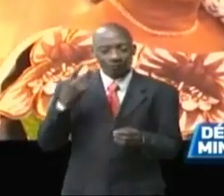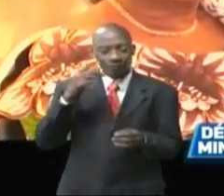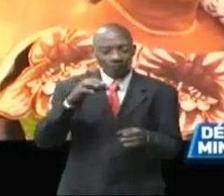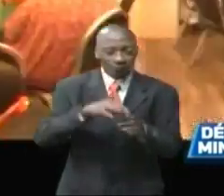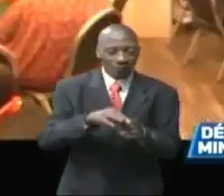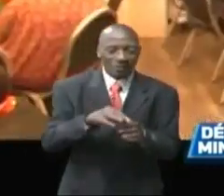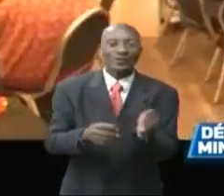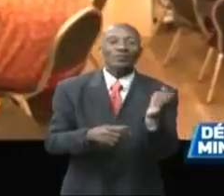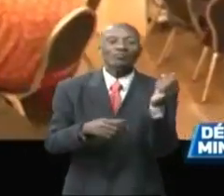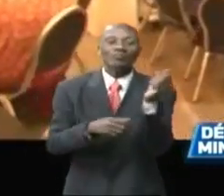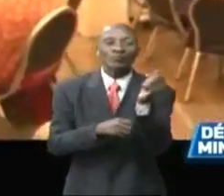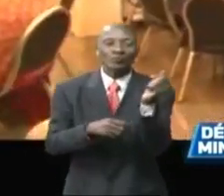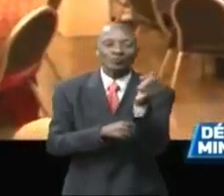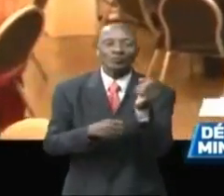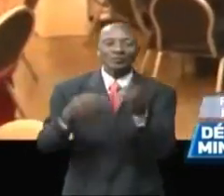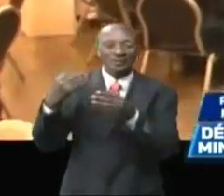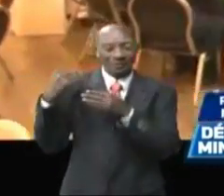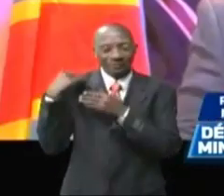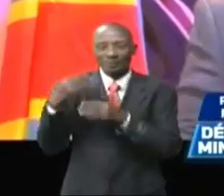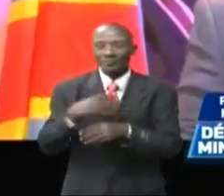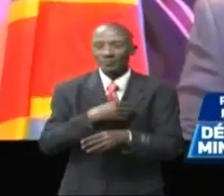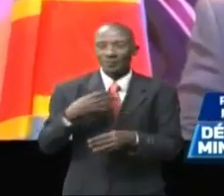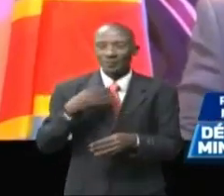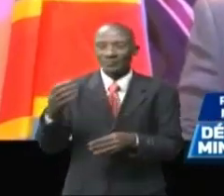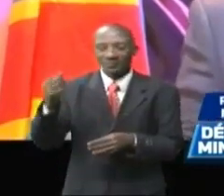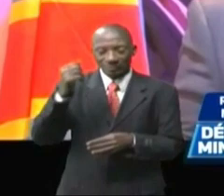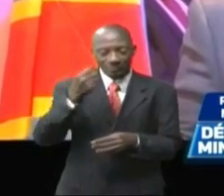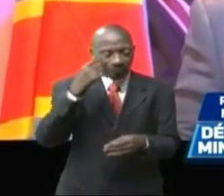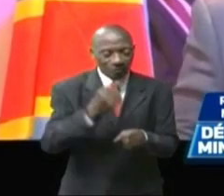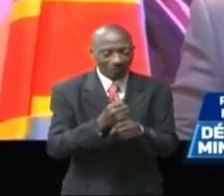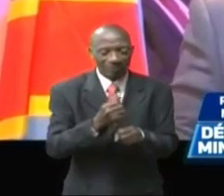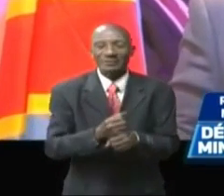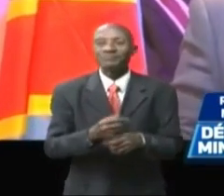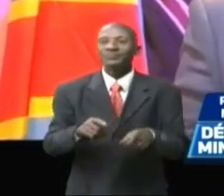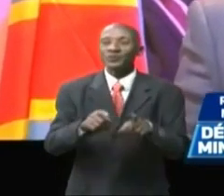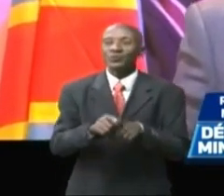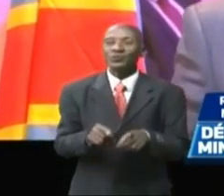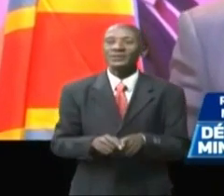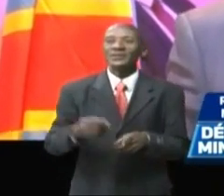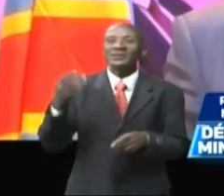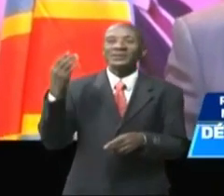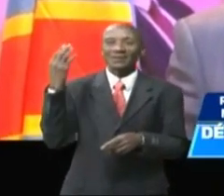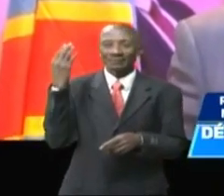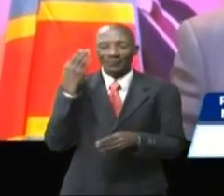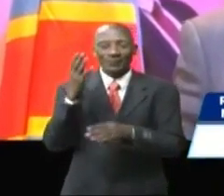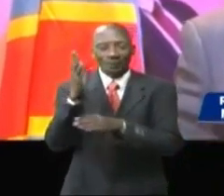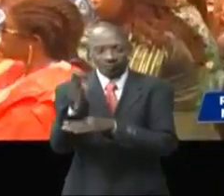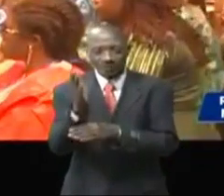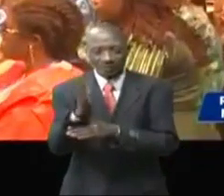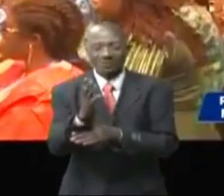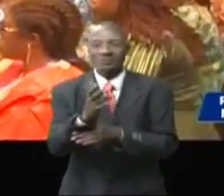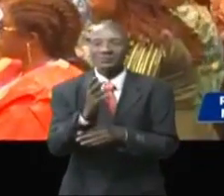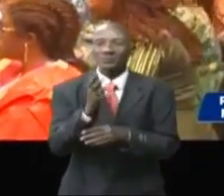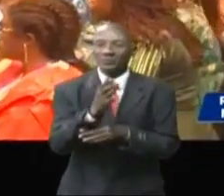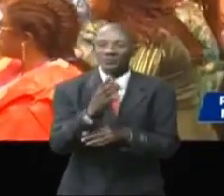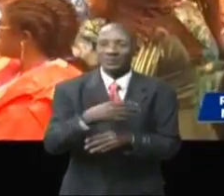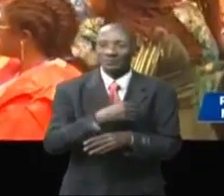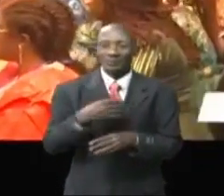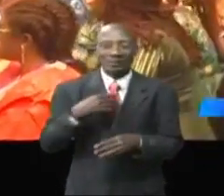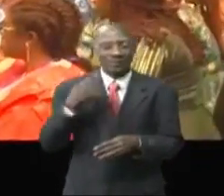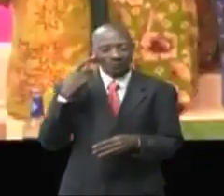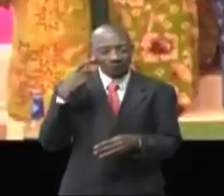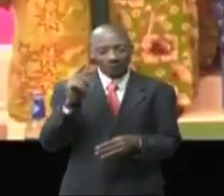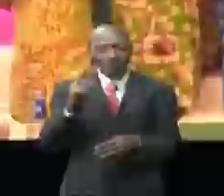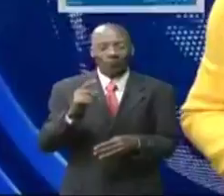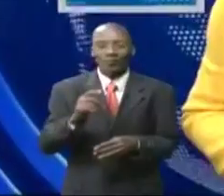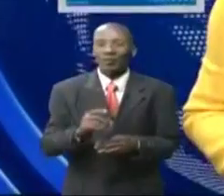du Lualaba, ce forum de haute portée sociale servira à poser les jalons d'une nouvelle approche dans la gestion des questions